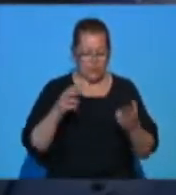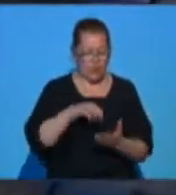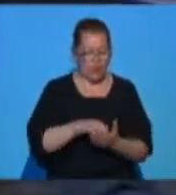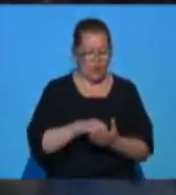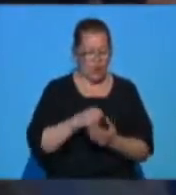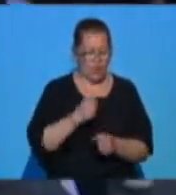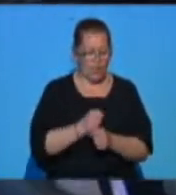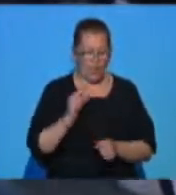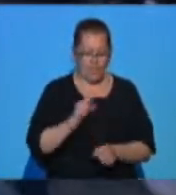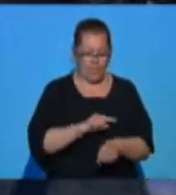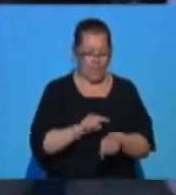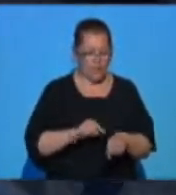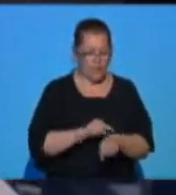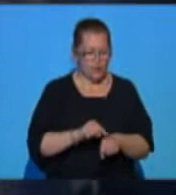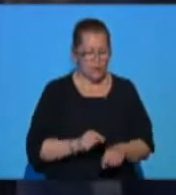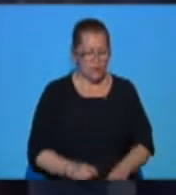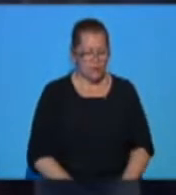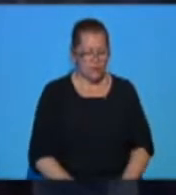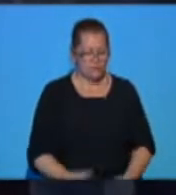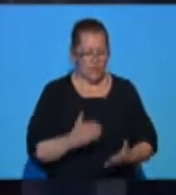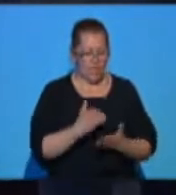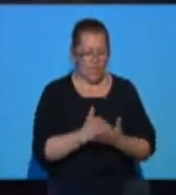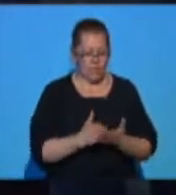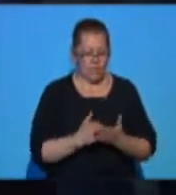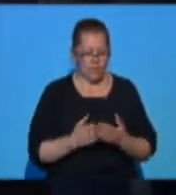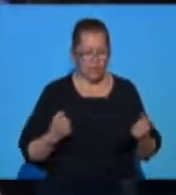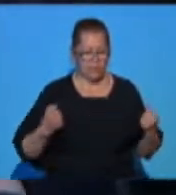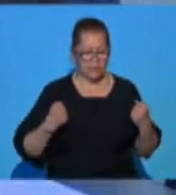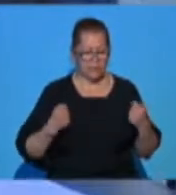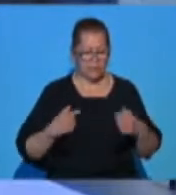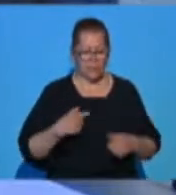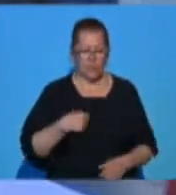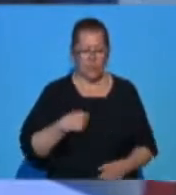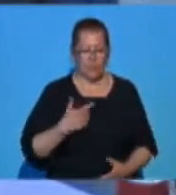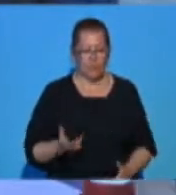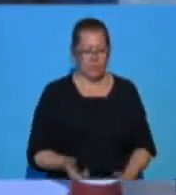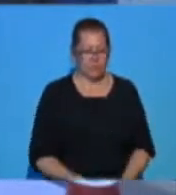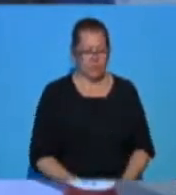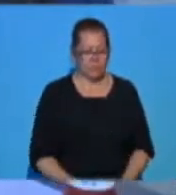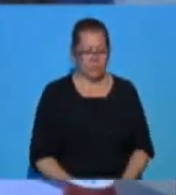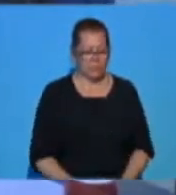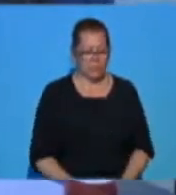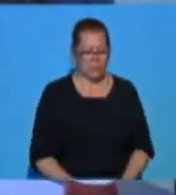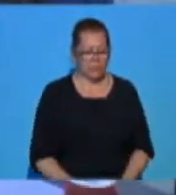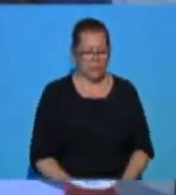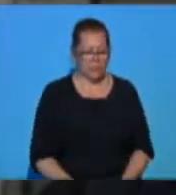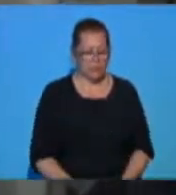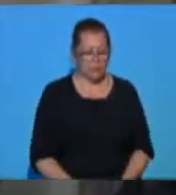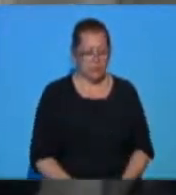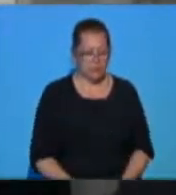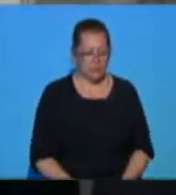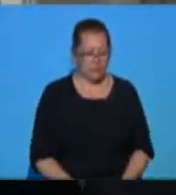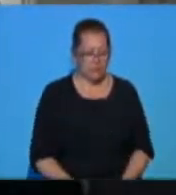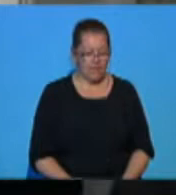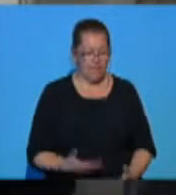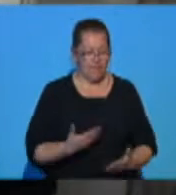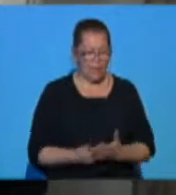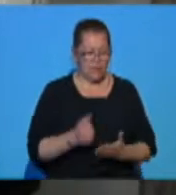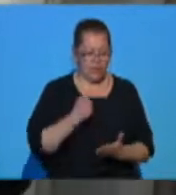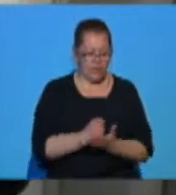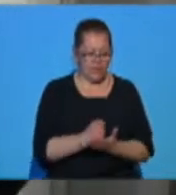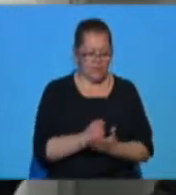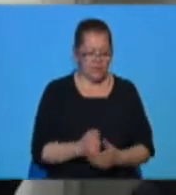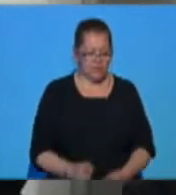puțin timp. Am probleme de sănătate și nu pot să ce ofere ei. Doamne, o ștampilă vreți să vei aici. Pentru viză?